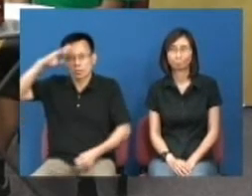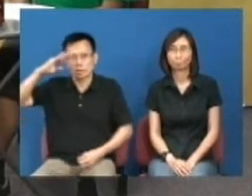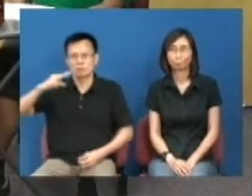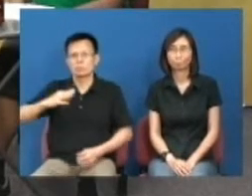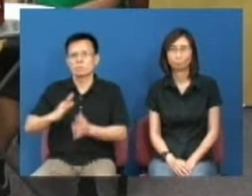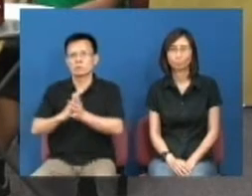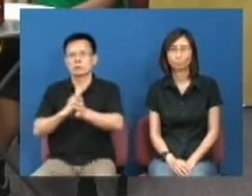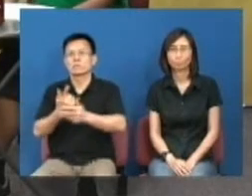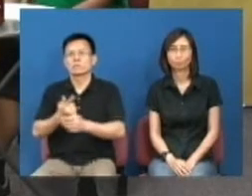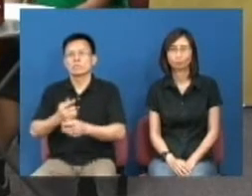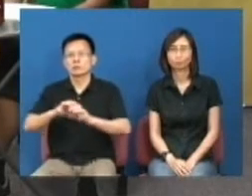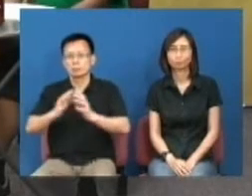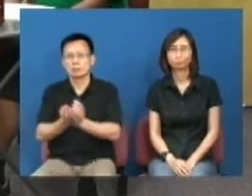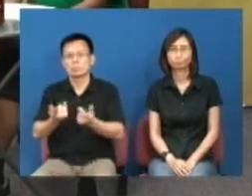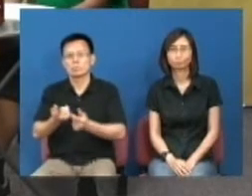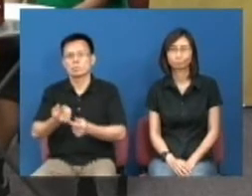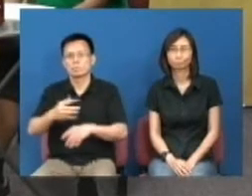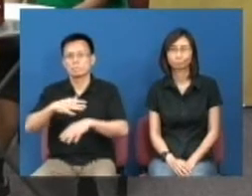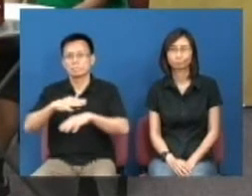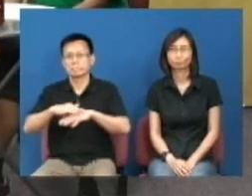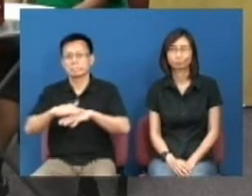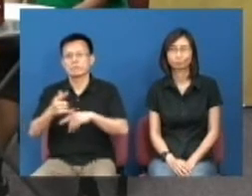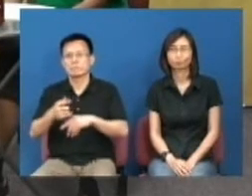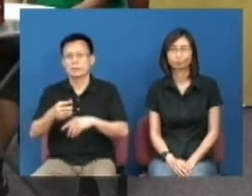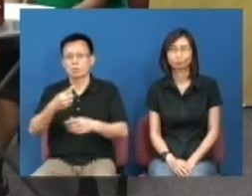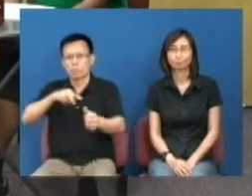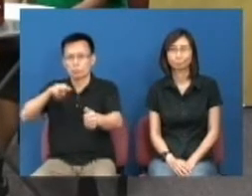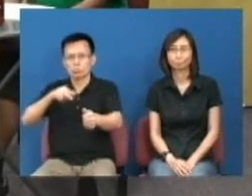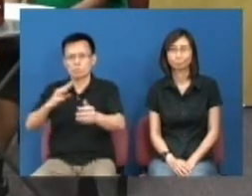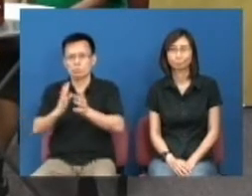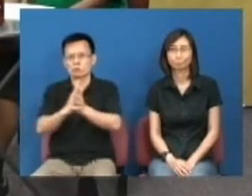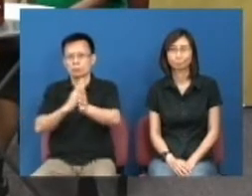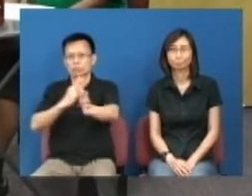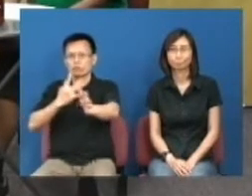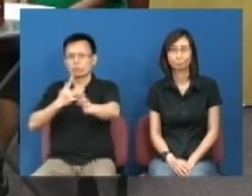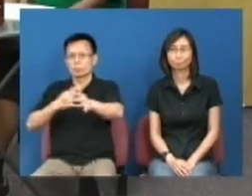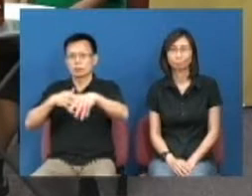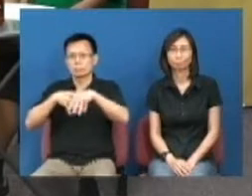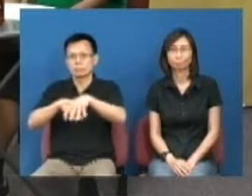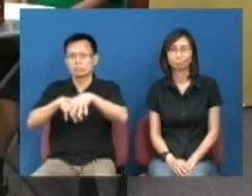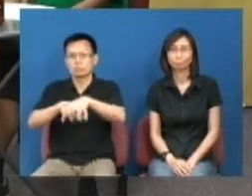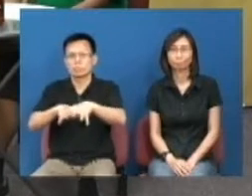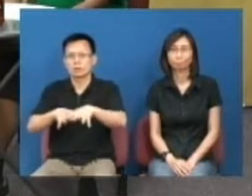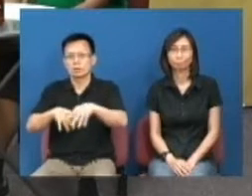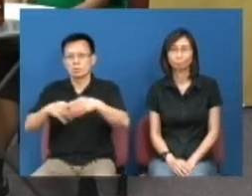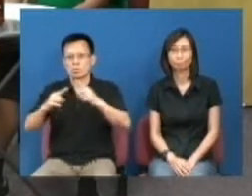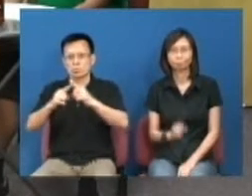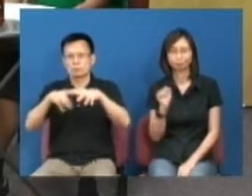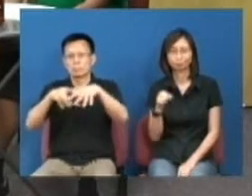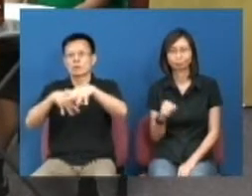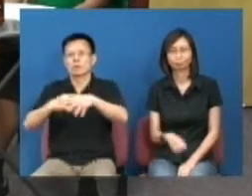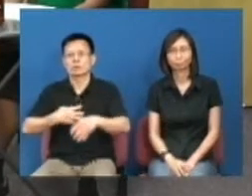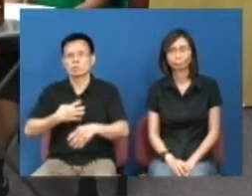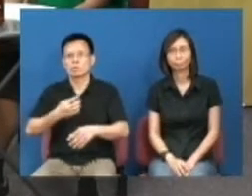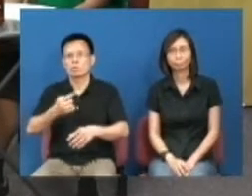咪啊？即係你人流控制唔止淨係控制人流嘅速度啊嘛，人群嘅情緒都係噶嘛，係咪好